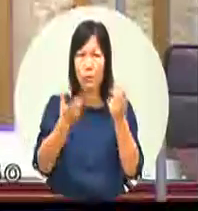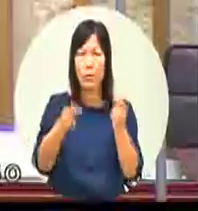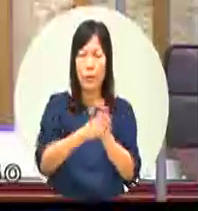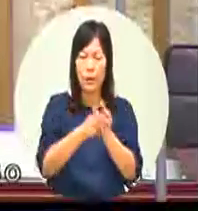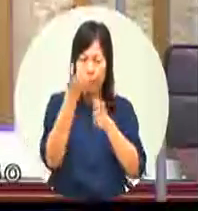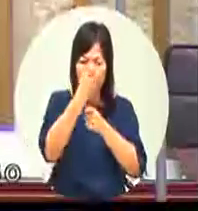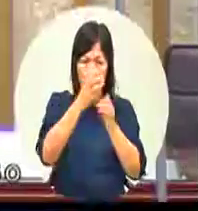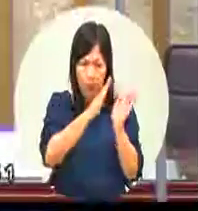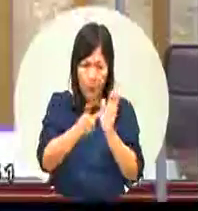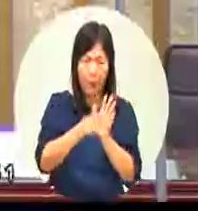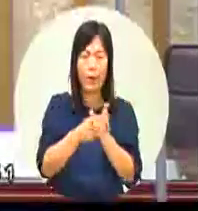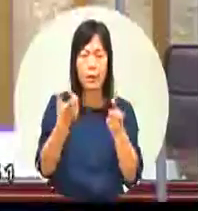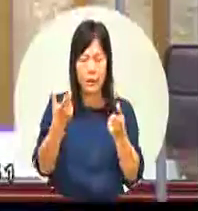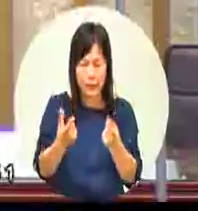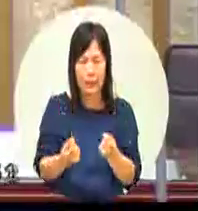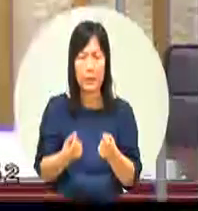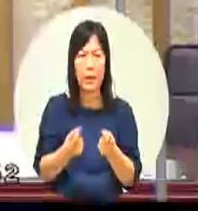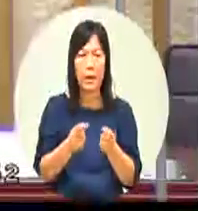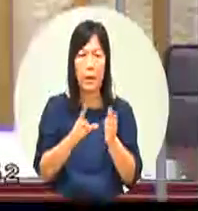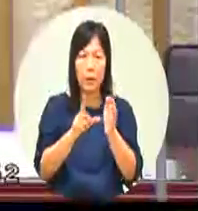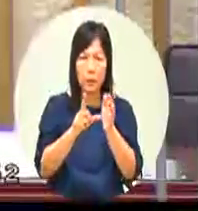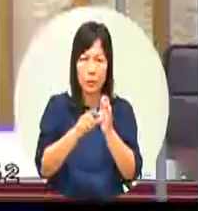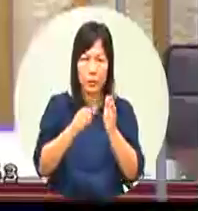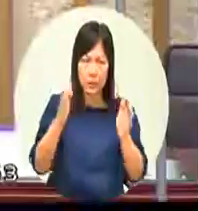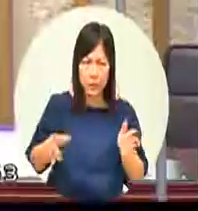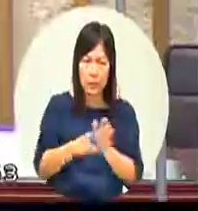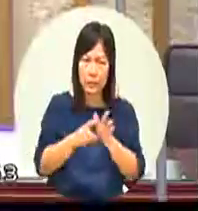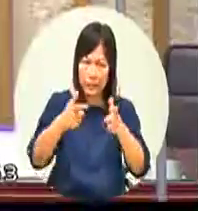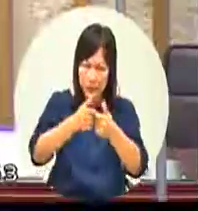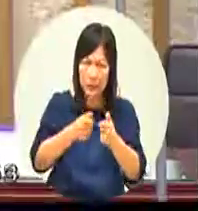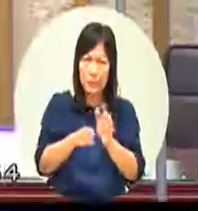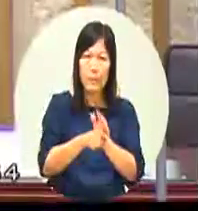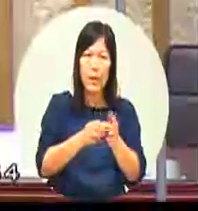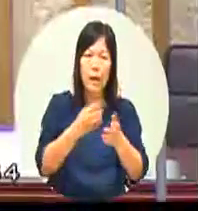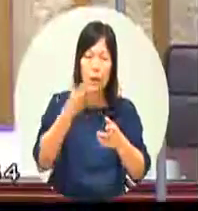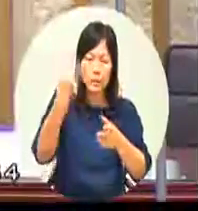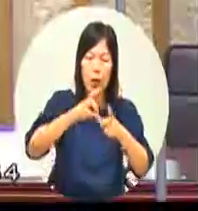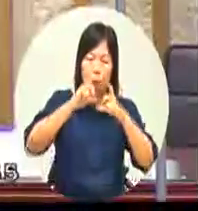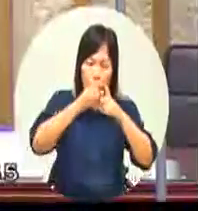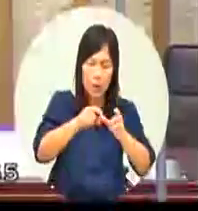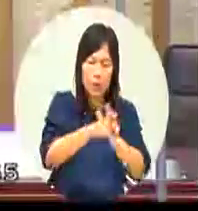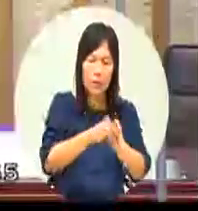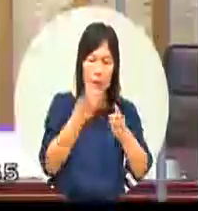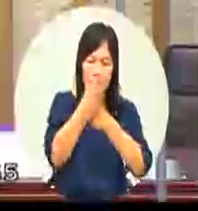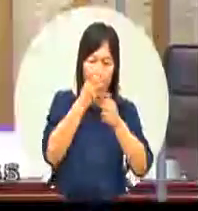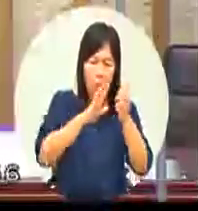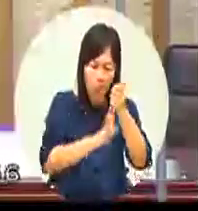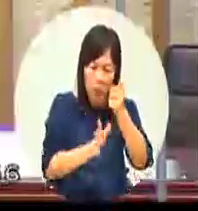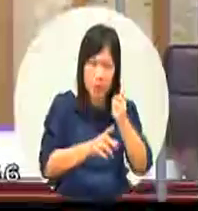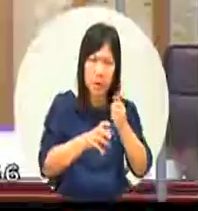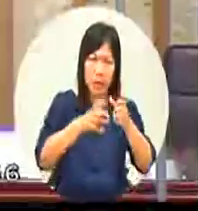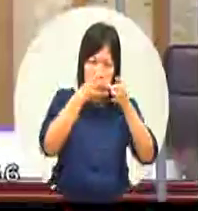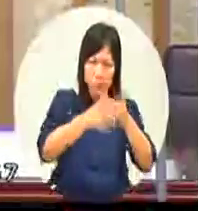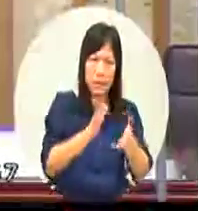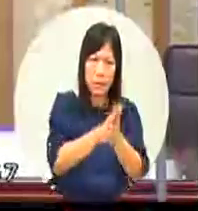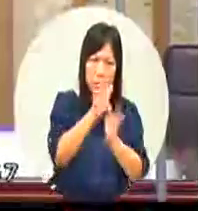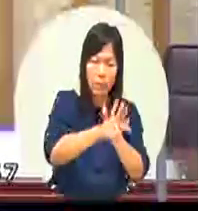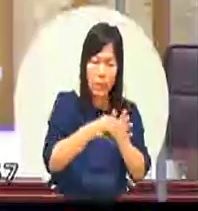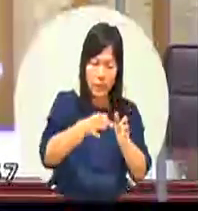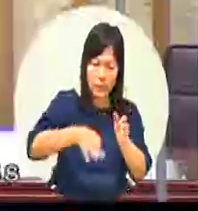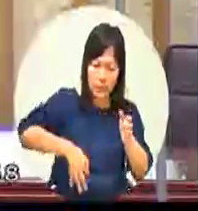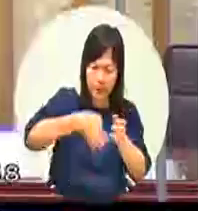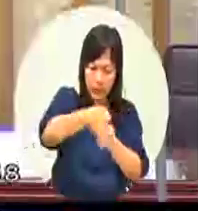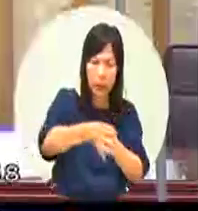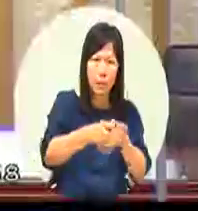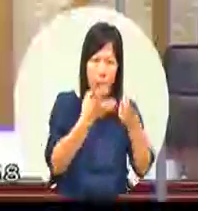法，事实上也是一个过渡时期。等到整个管理会回归到那个公益大厦的管理委员会成立之后，我们大概就会把这个基金的钱依照